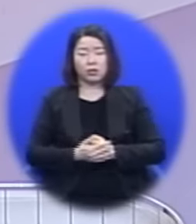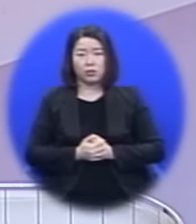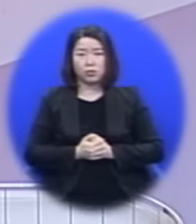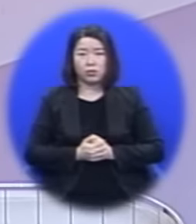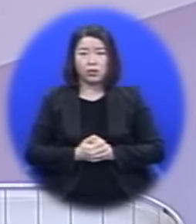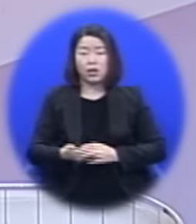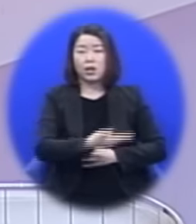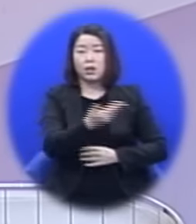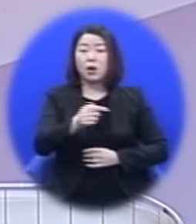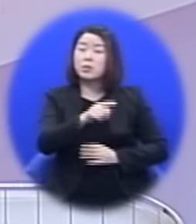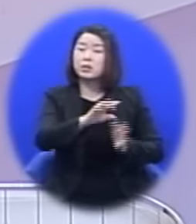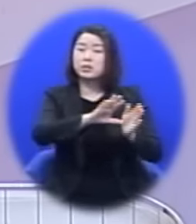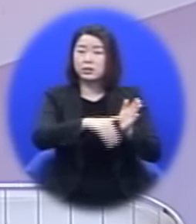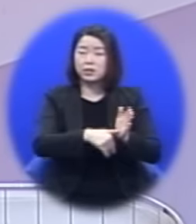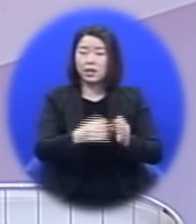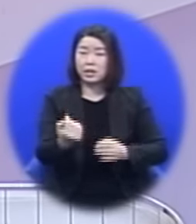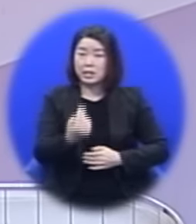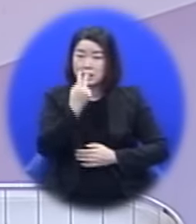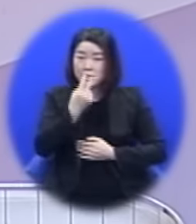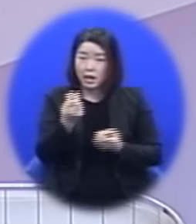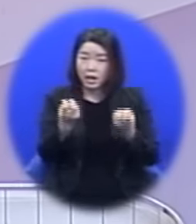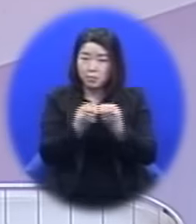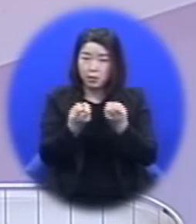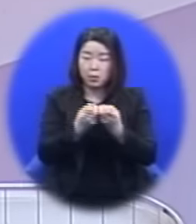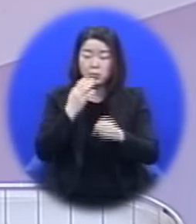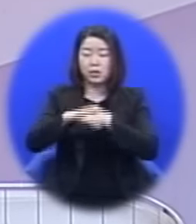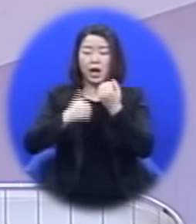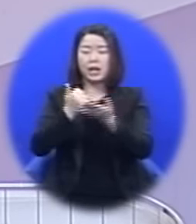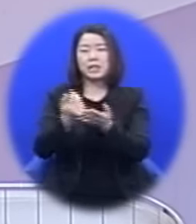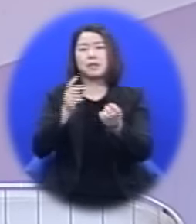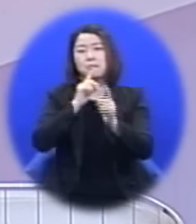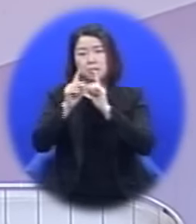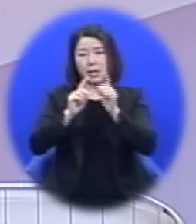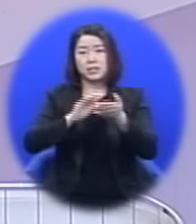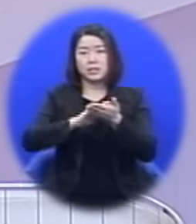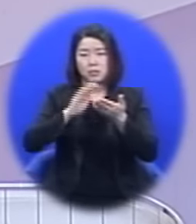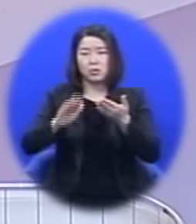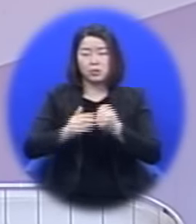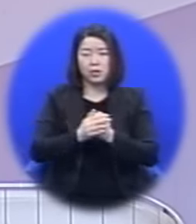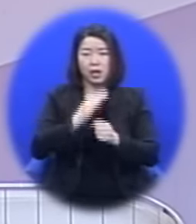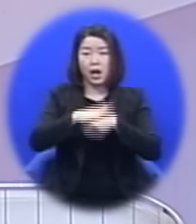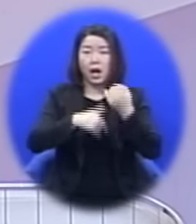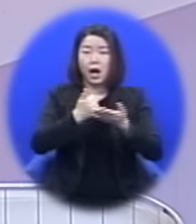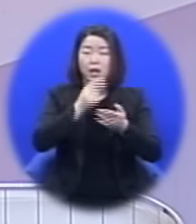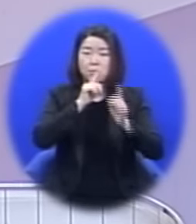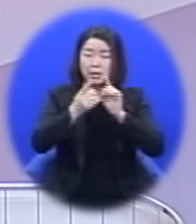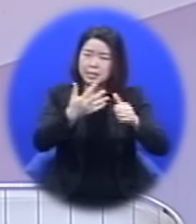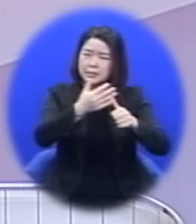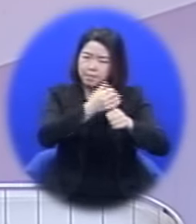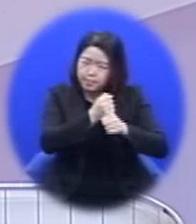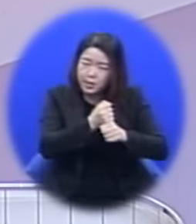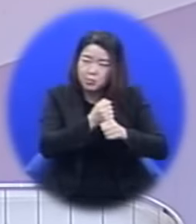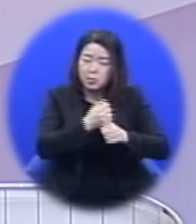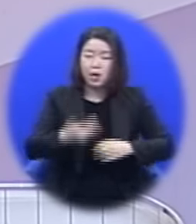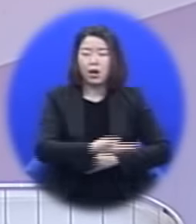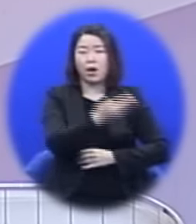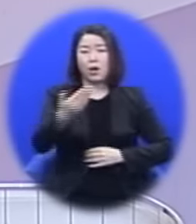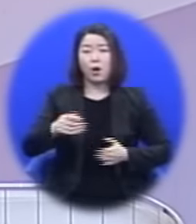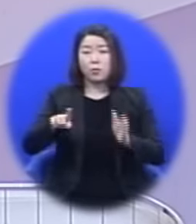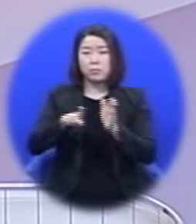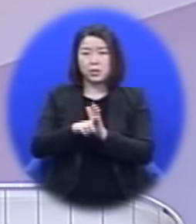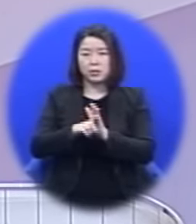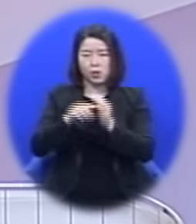여러분이 그때 살 길은 하나님의 말씀입니다. 하나님의 말씀을 붙잡으면 여러분의 믿음은 완전히 새로운